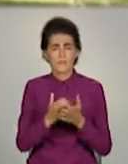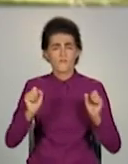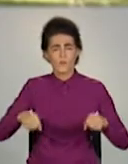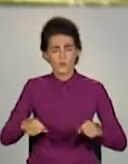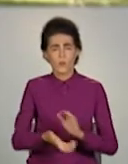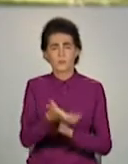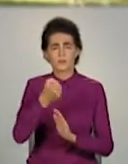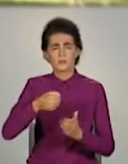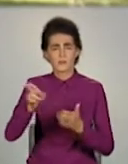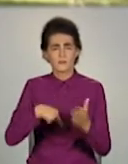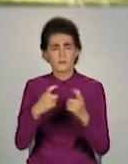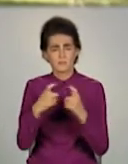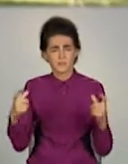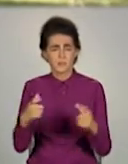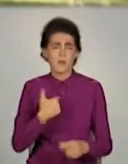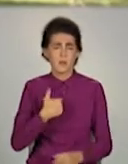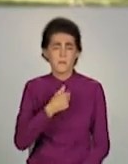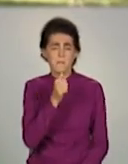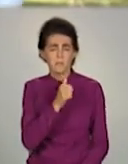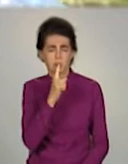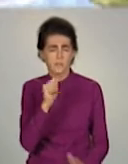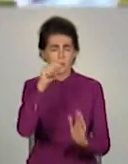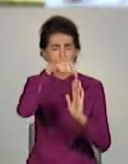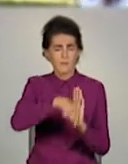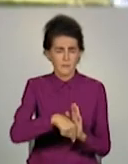можно получить сертификат в Дії, я залезла,